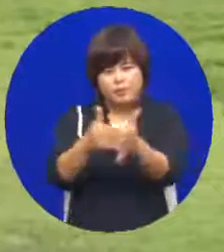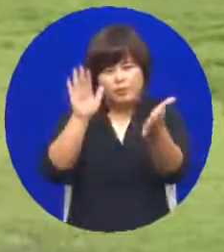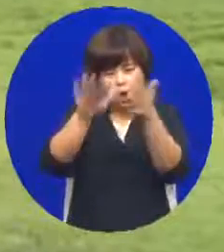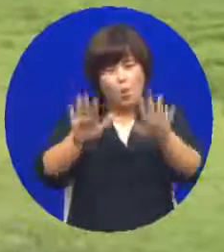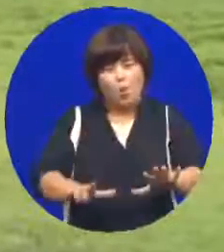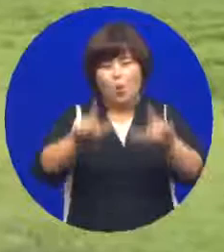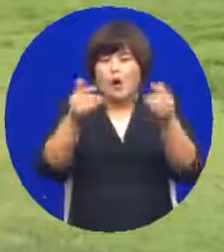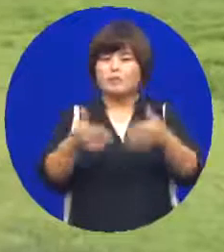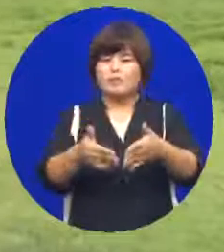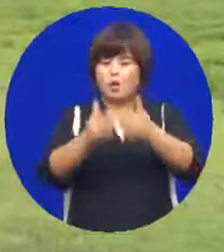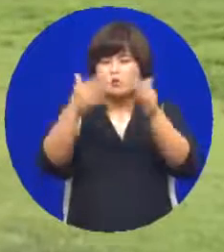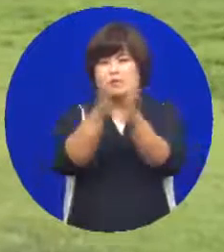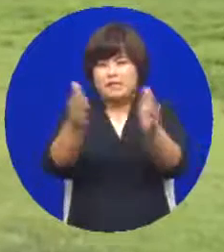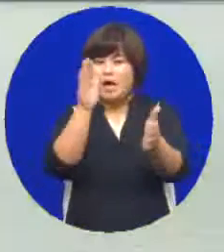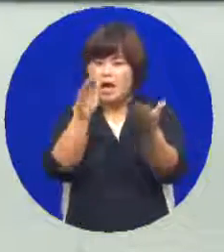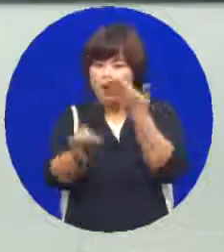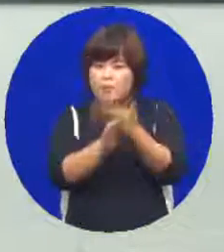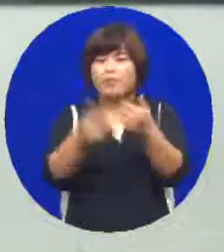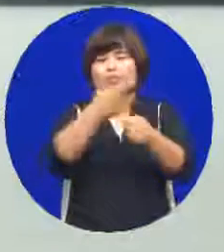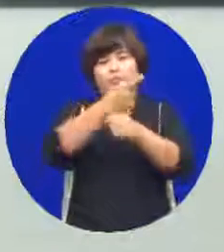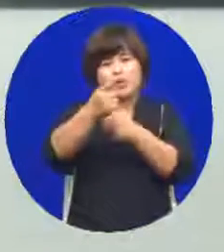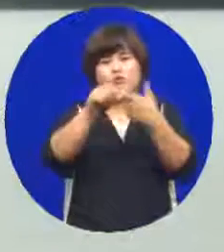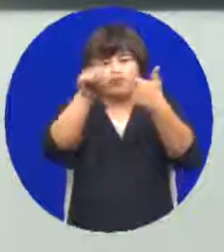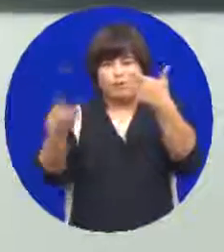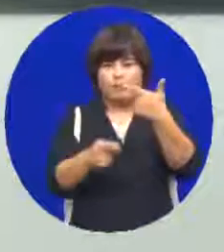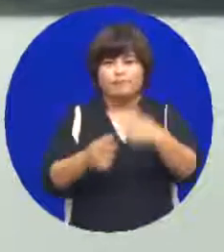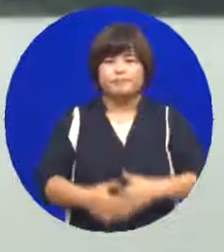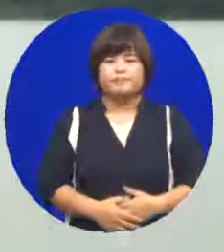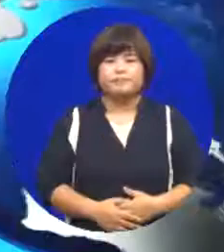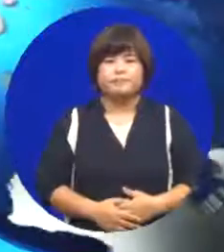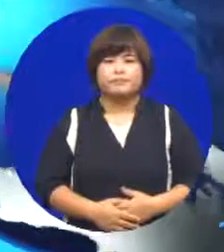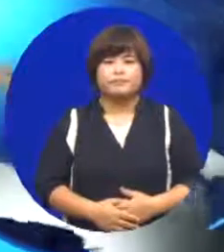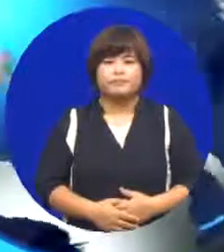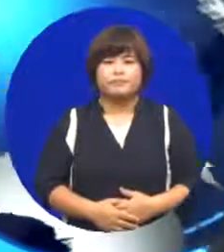마쳤으며 올해 안에 착공해 내년 6월까지 완공할 계획입니다.